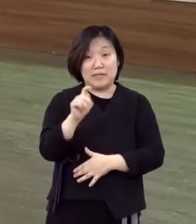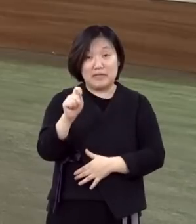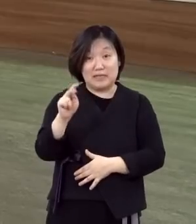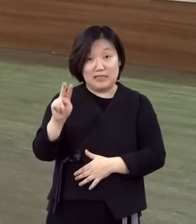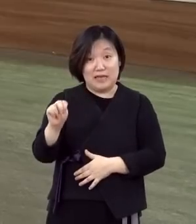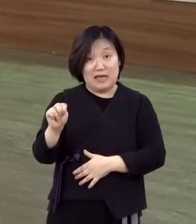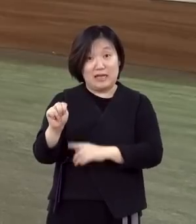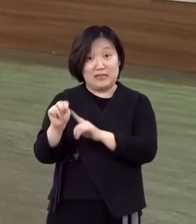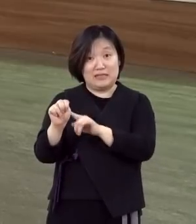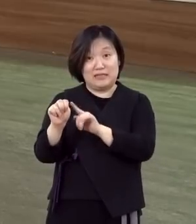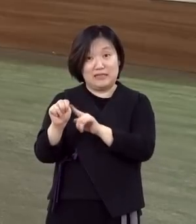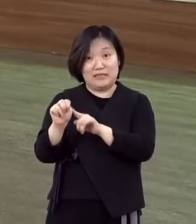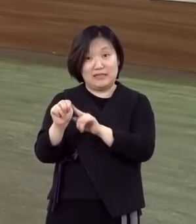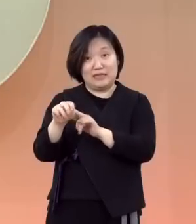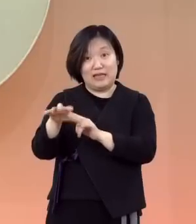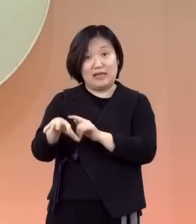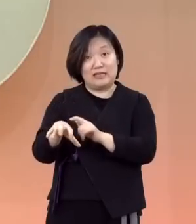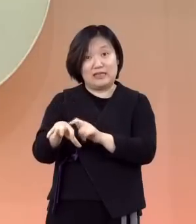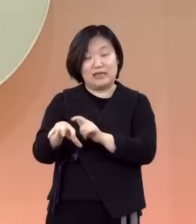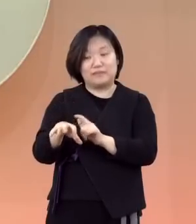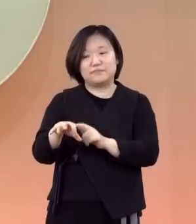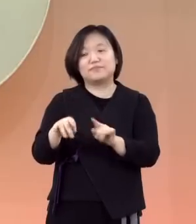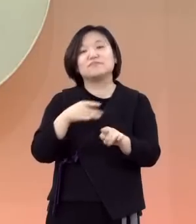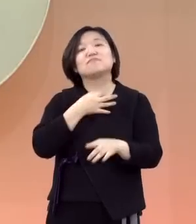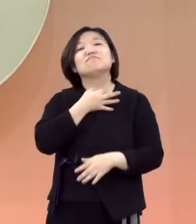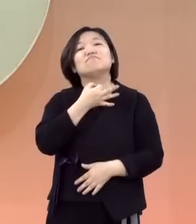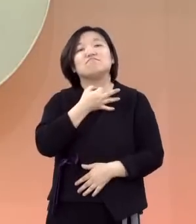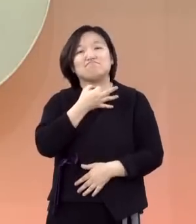방송국에서도비슷한만성기침증상을겪던분이